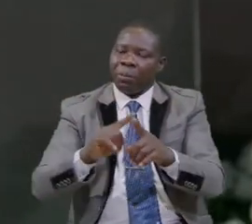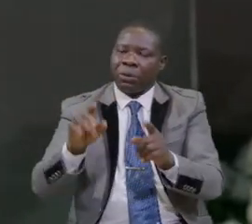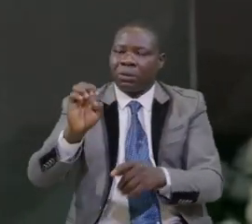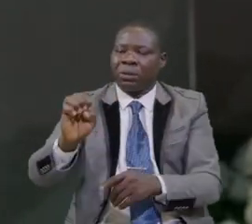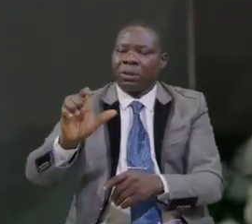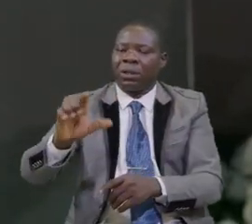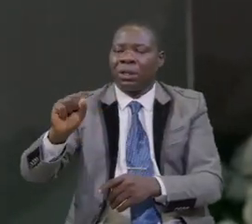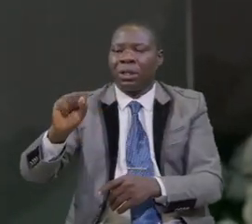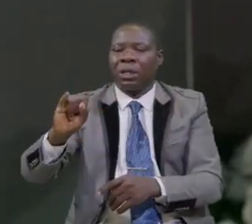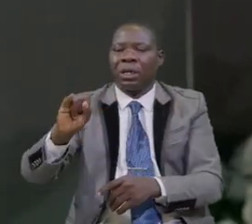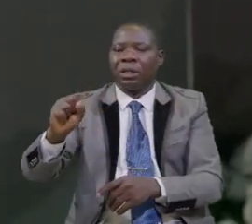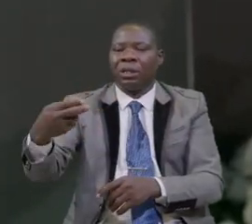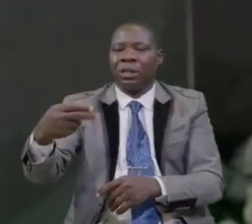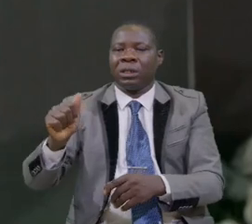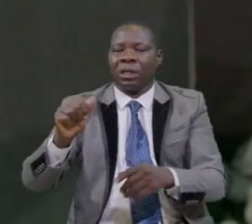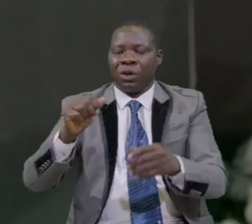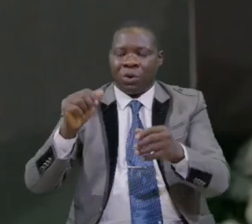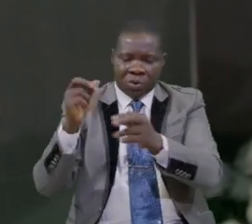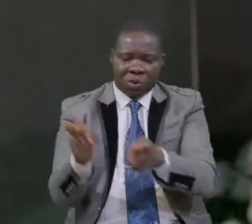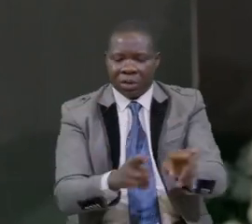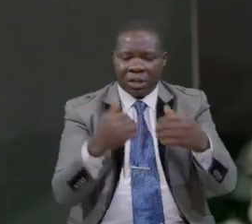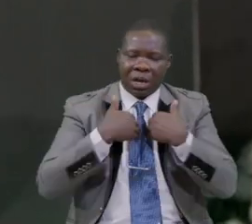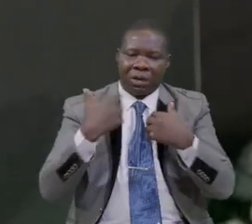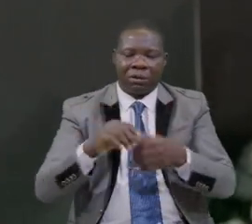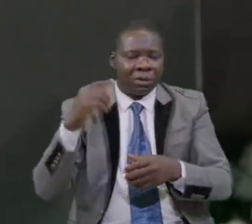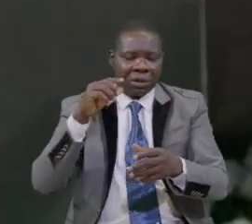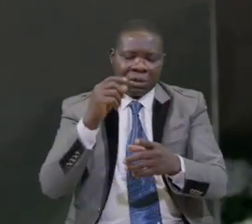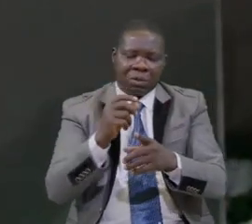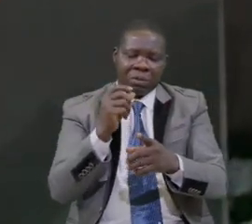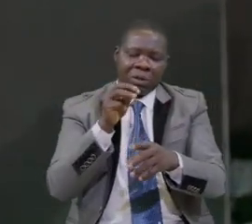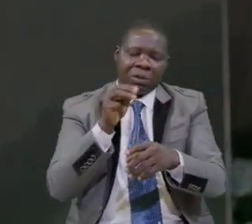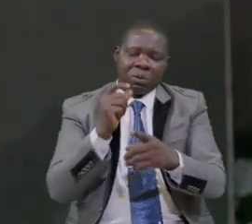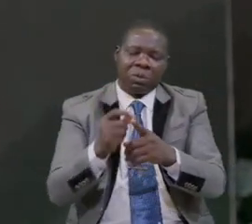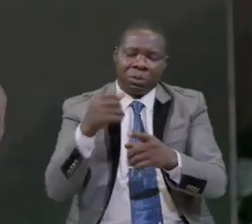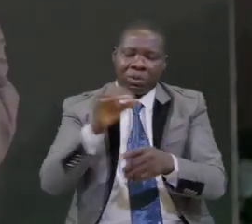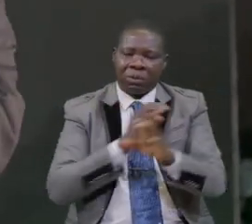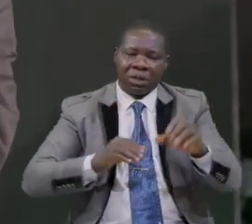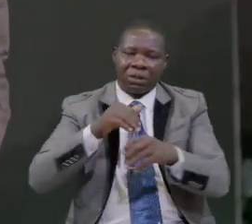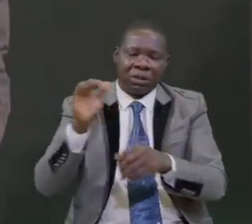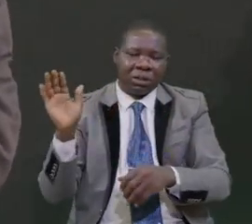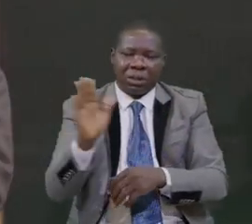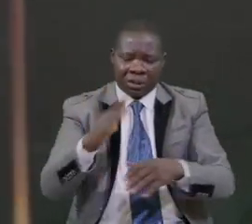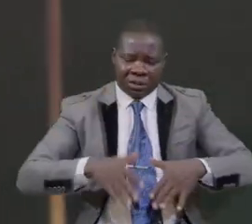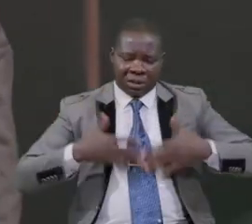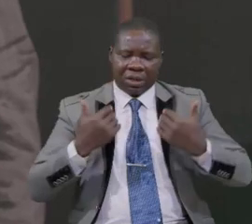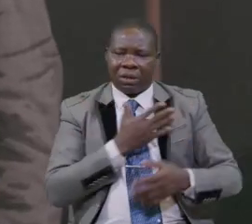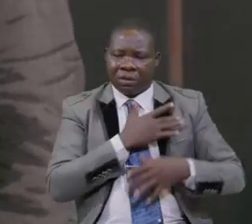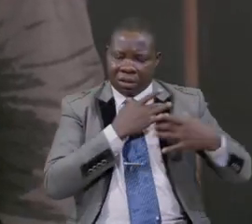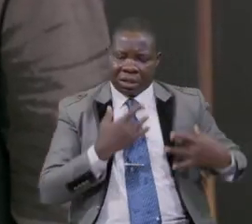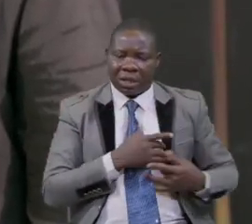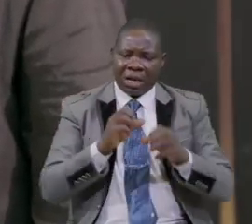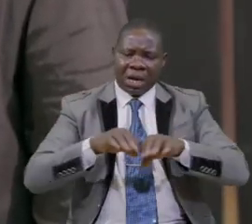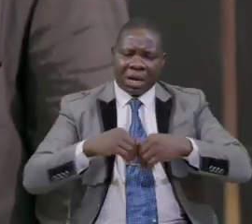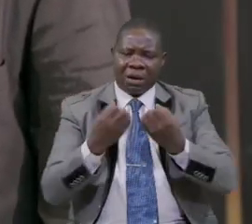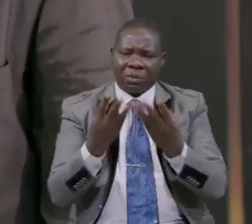Élisée avait le message de Christ dans sa vie, dans son cœur. Combien de personnes vivent aujourd'hui?